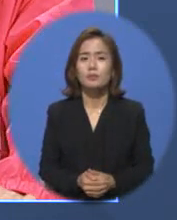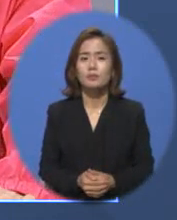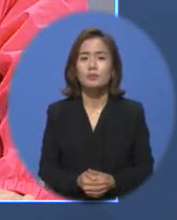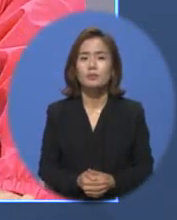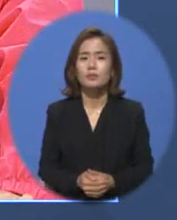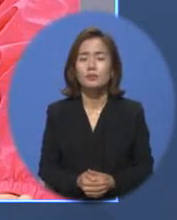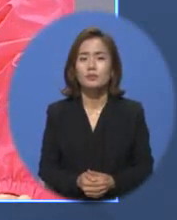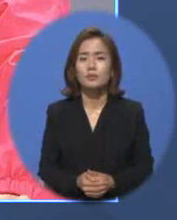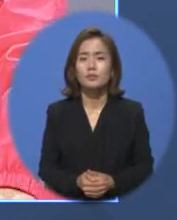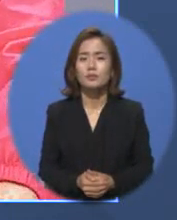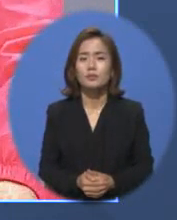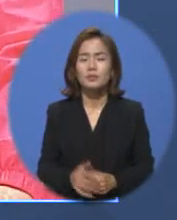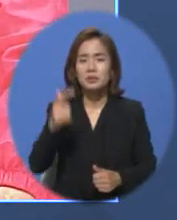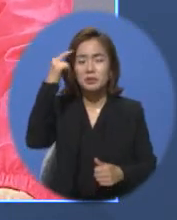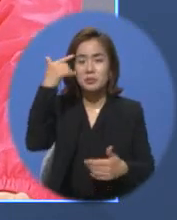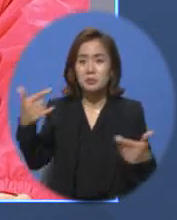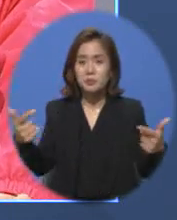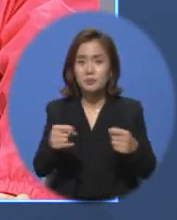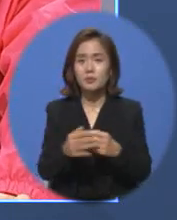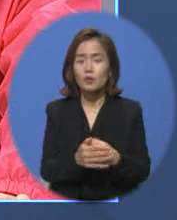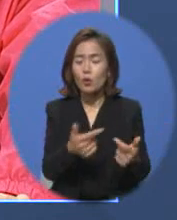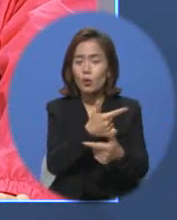예.그럼질문을간략하게하겠습니다.동일